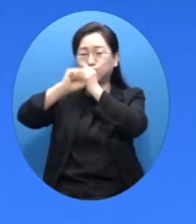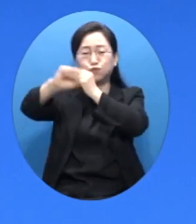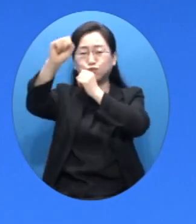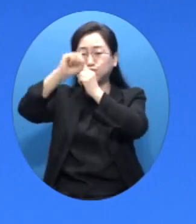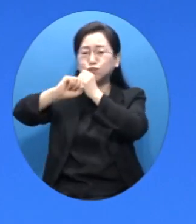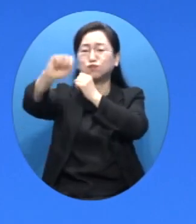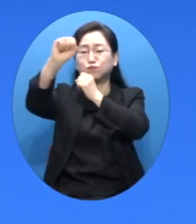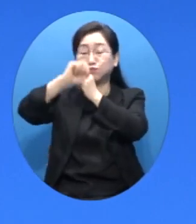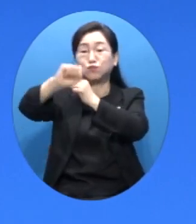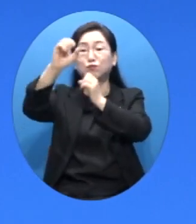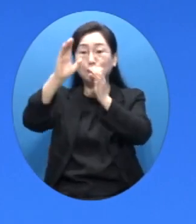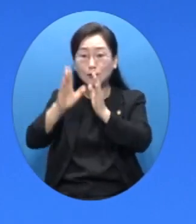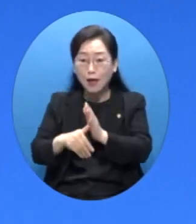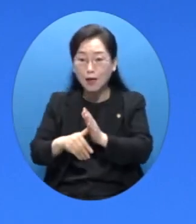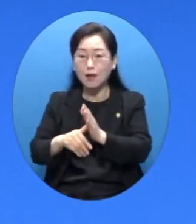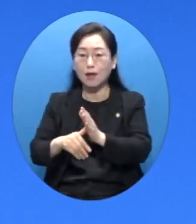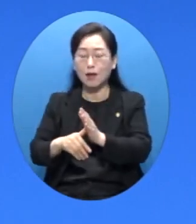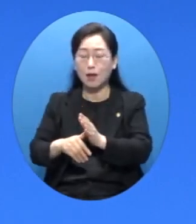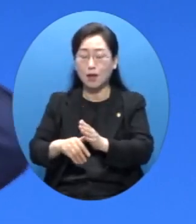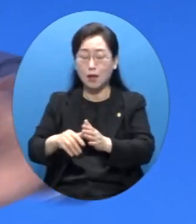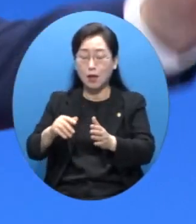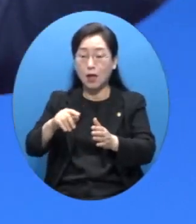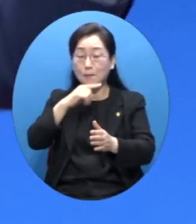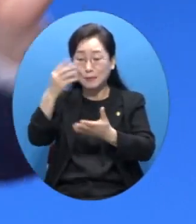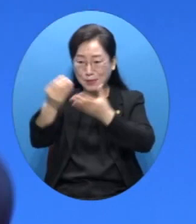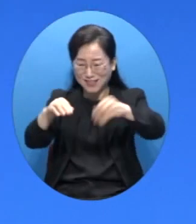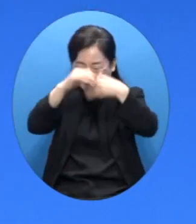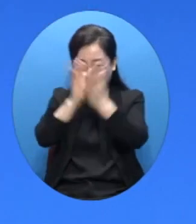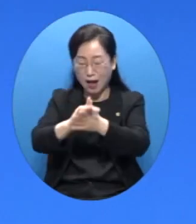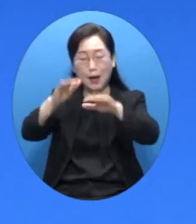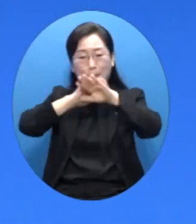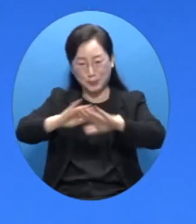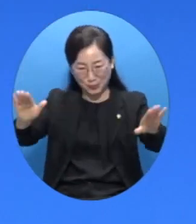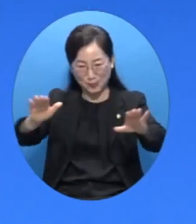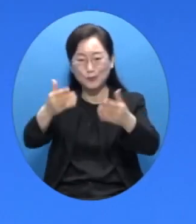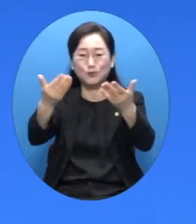불면 그날 모든 빚을 다 탕감하는 것입니다.